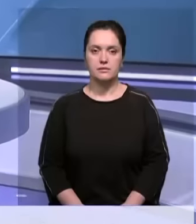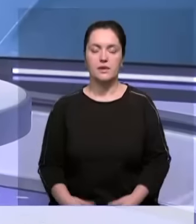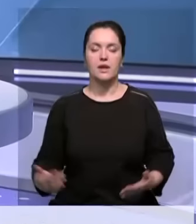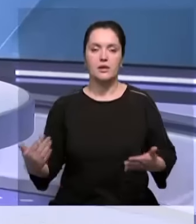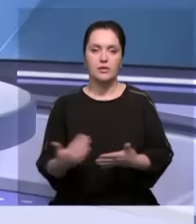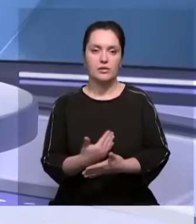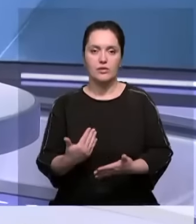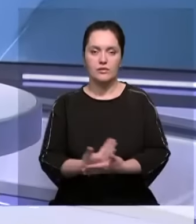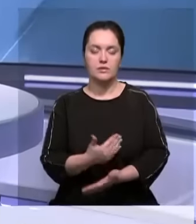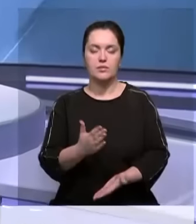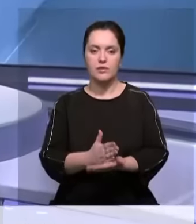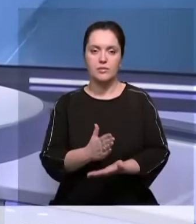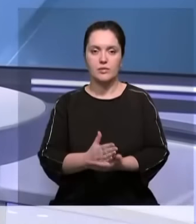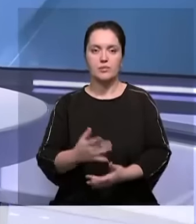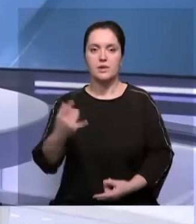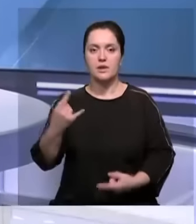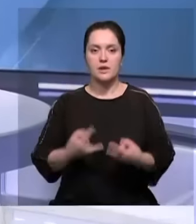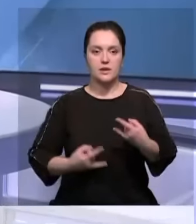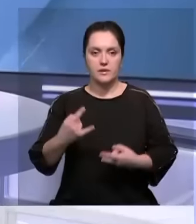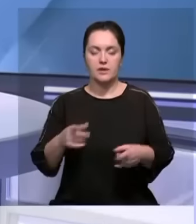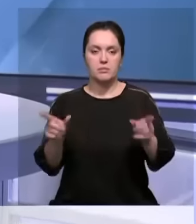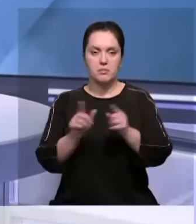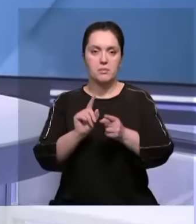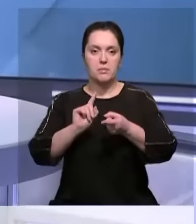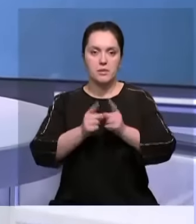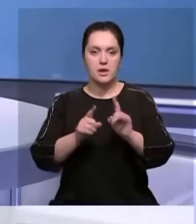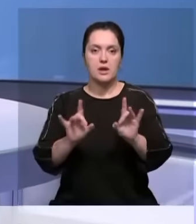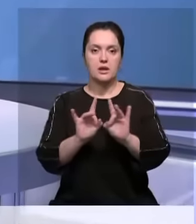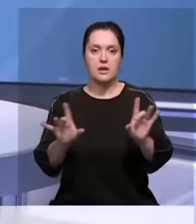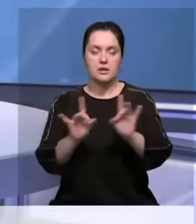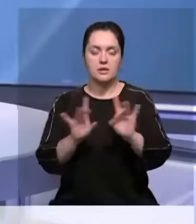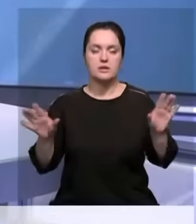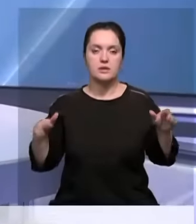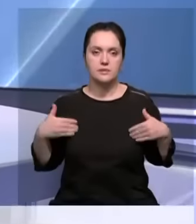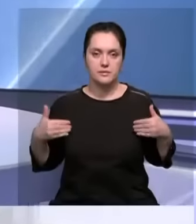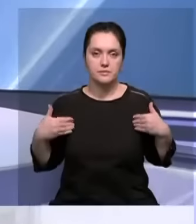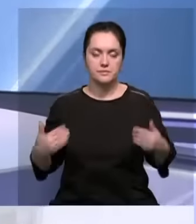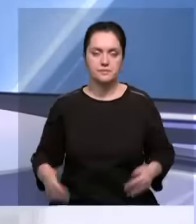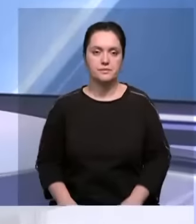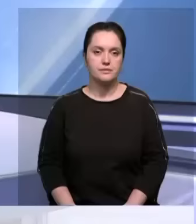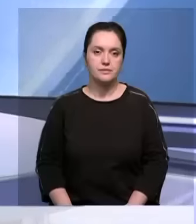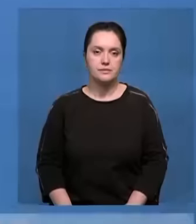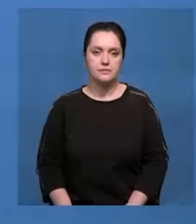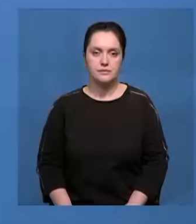Новости продолжают эфир. В студии работает Виктория Антонишина и я, Вера Захарчук. Здравствуйте.